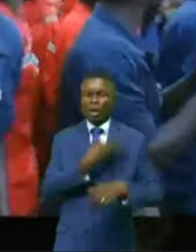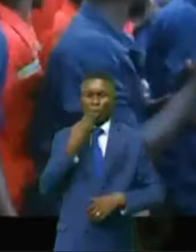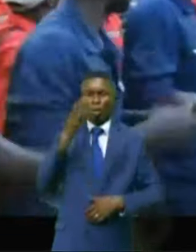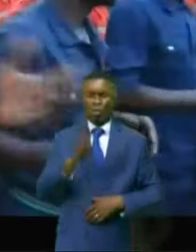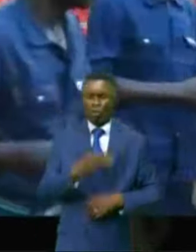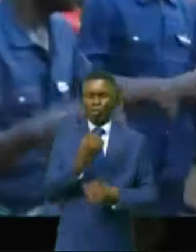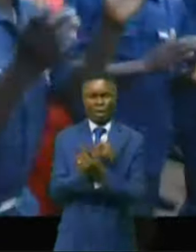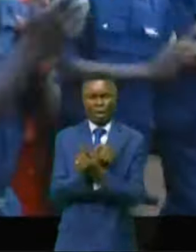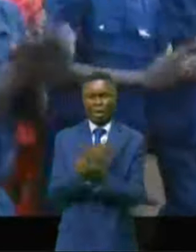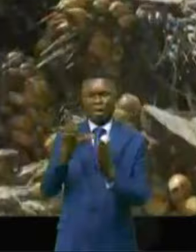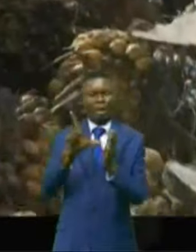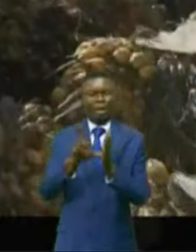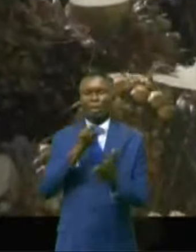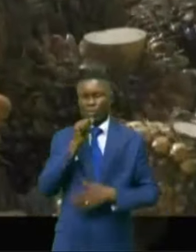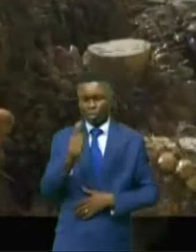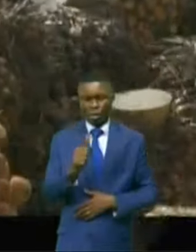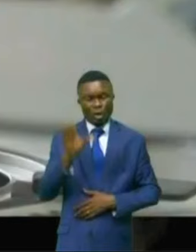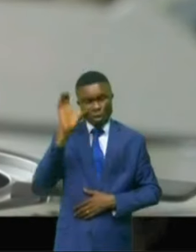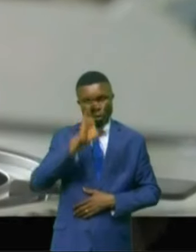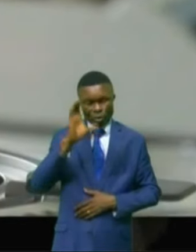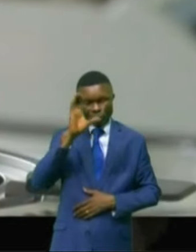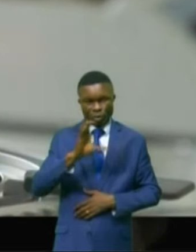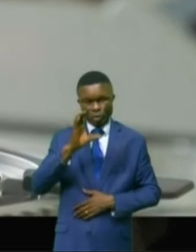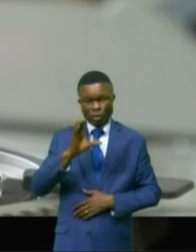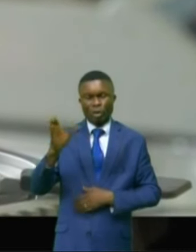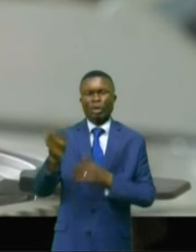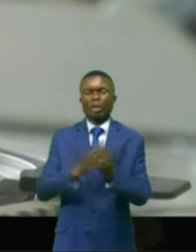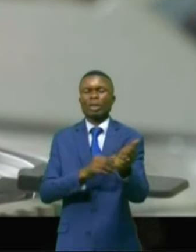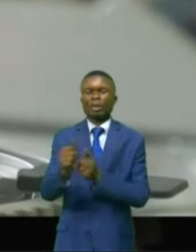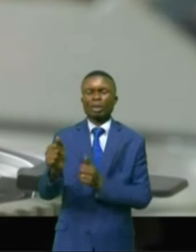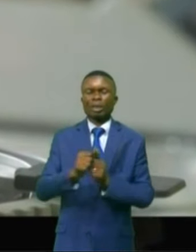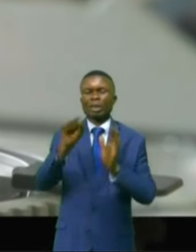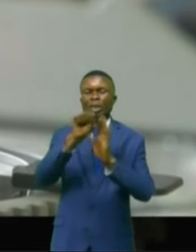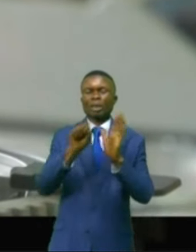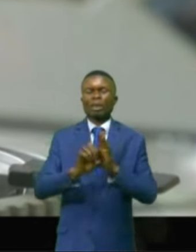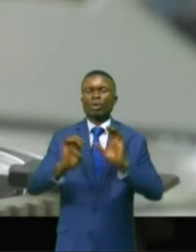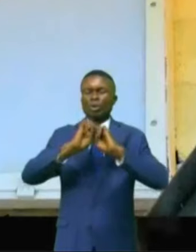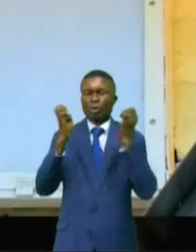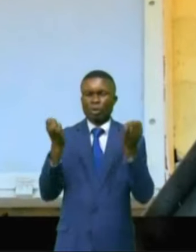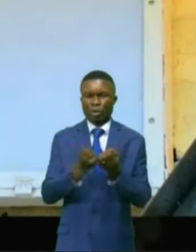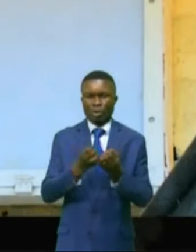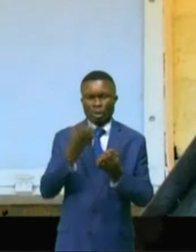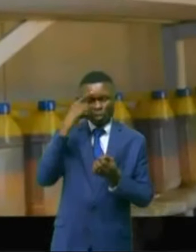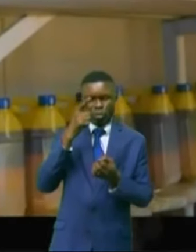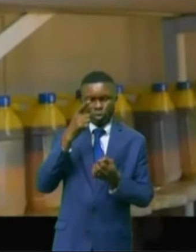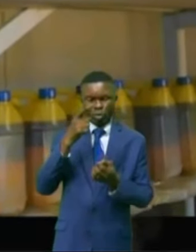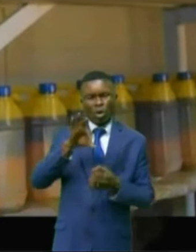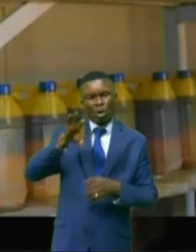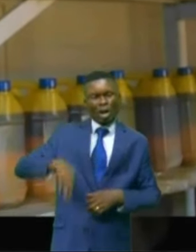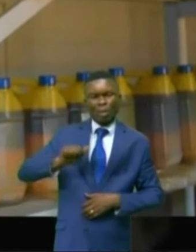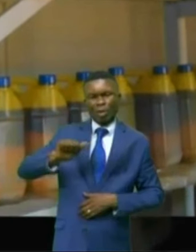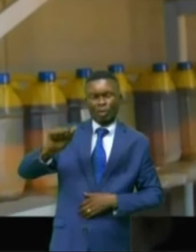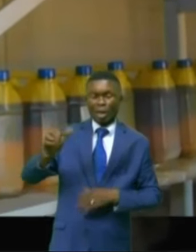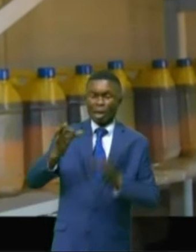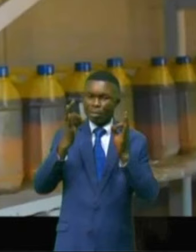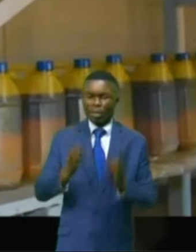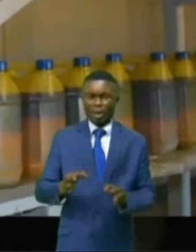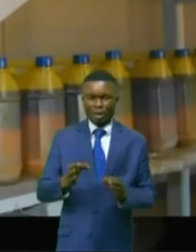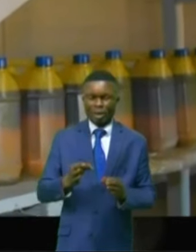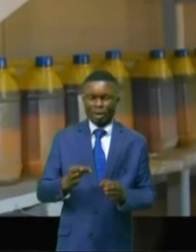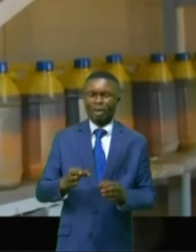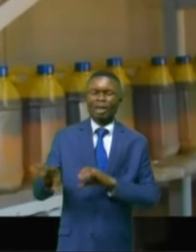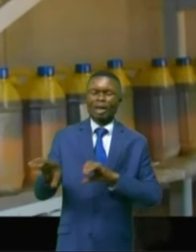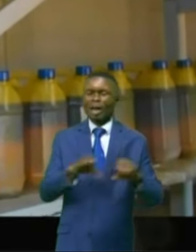pas la loi et veulent fouler aux pieds les statuts de l'entreprise pour leur propre compte. Malheureusement, ces